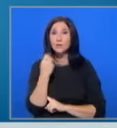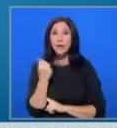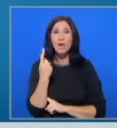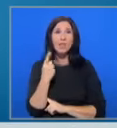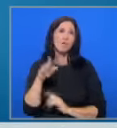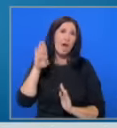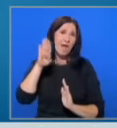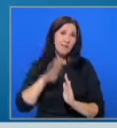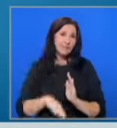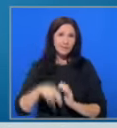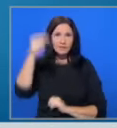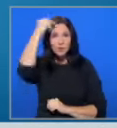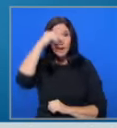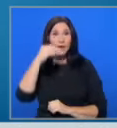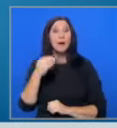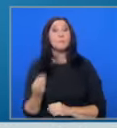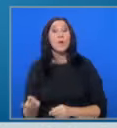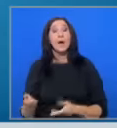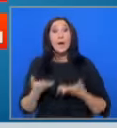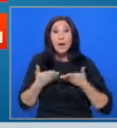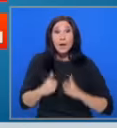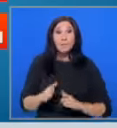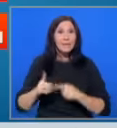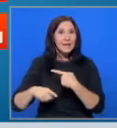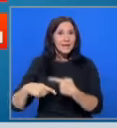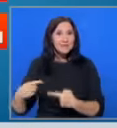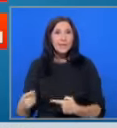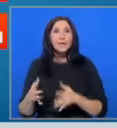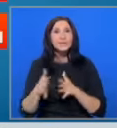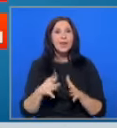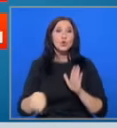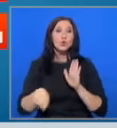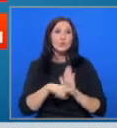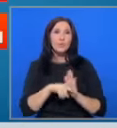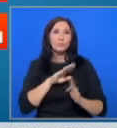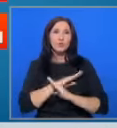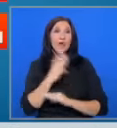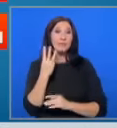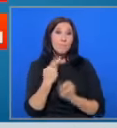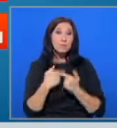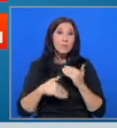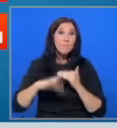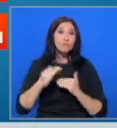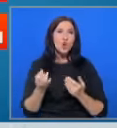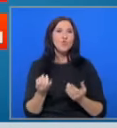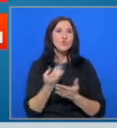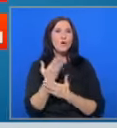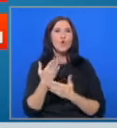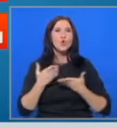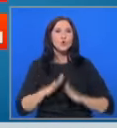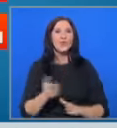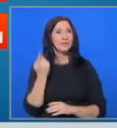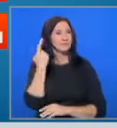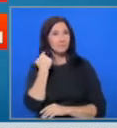от най-ниските у нас. Приръстът на населението е отрицателен. Починалите са 3 пъти повече от новородените за миналата